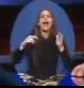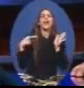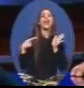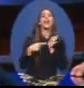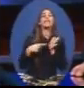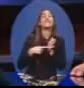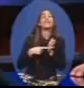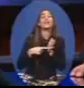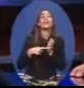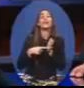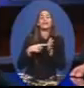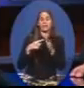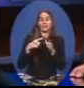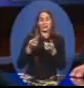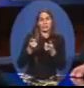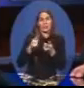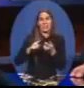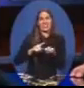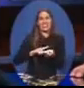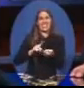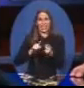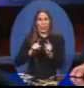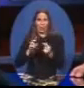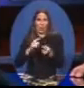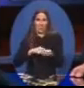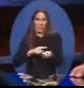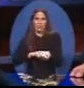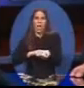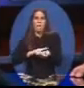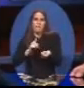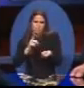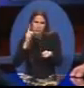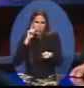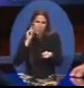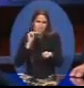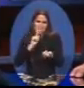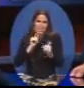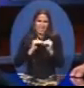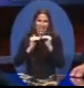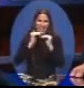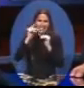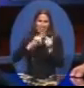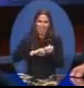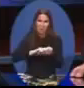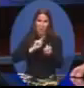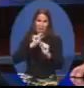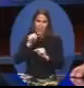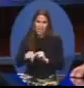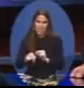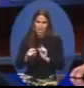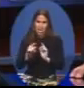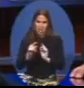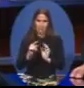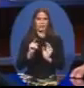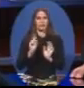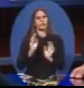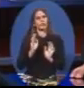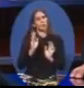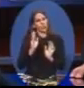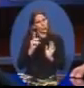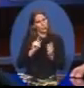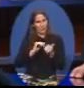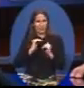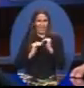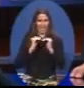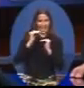לפי ודירגת הדם, ואנחנו יודעים מי דירגת הדם ולאן הגיע. זה דירג אנשים. אני חושב שדבריו של סמוטריץ'